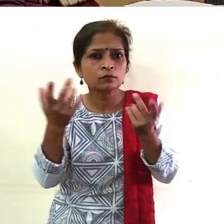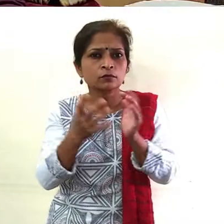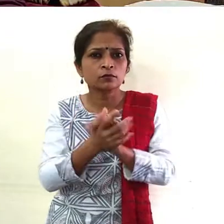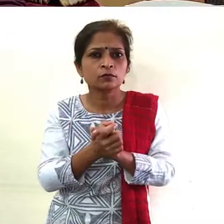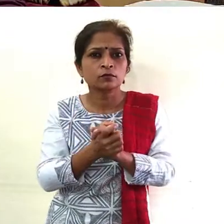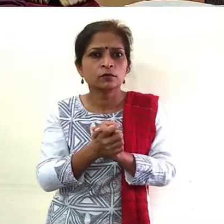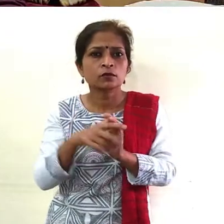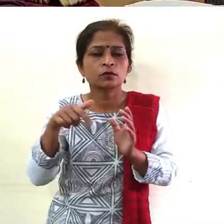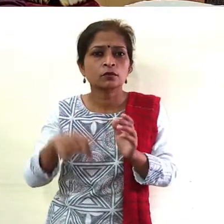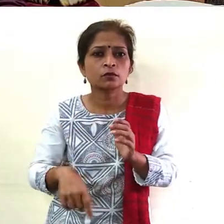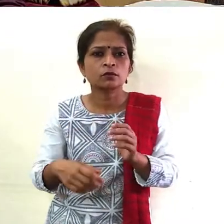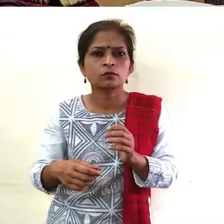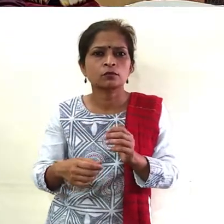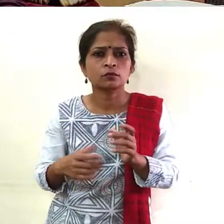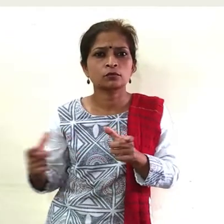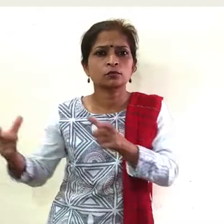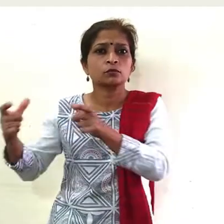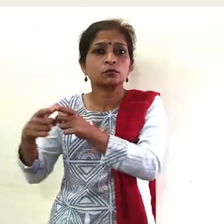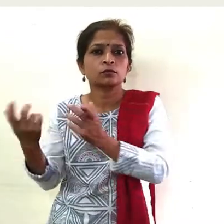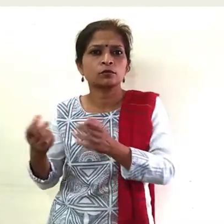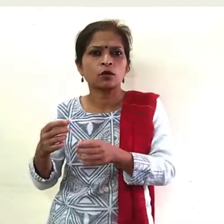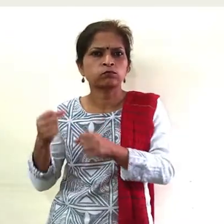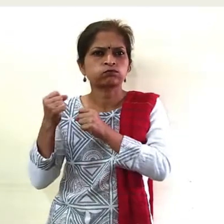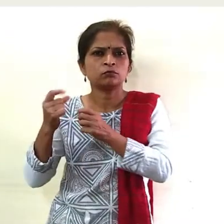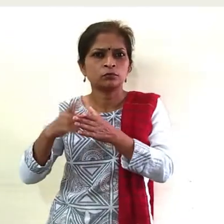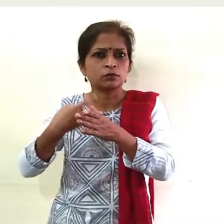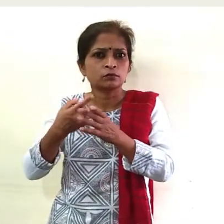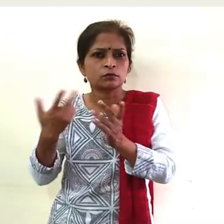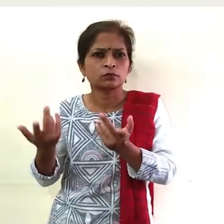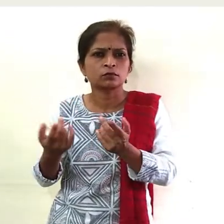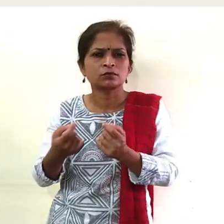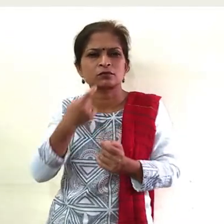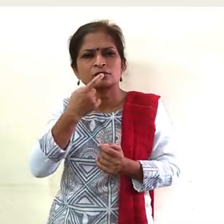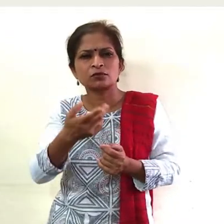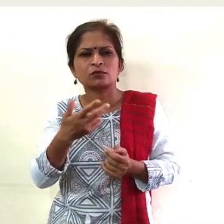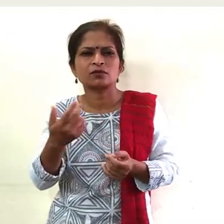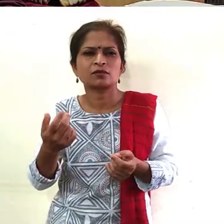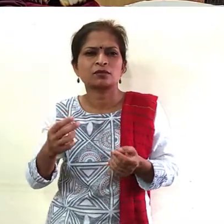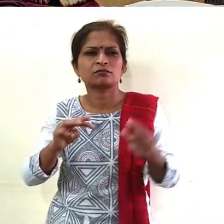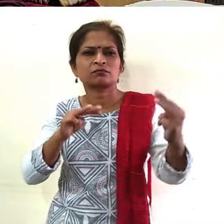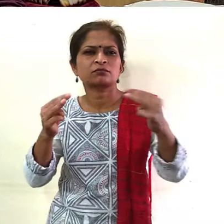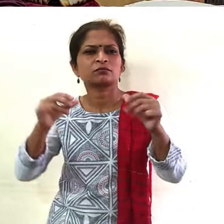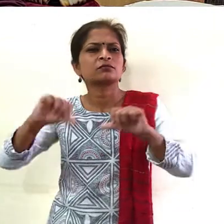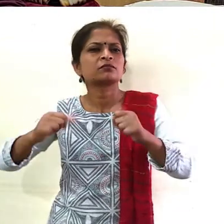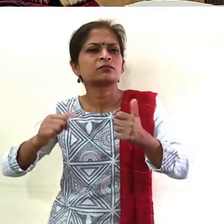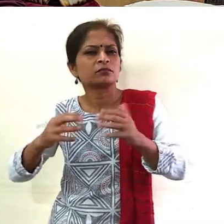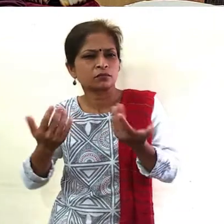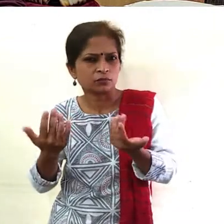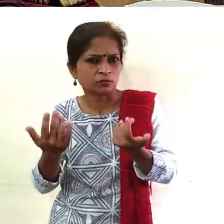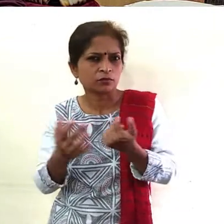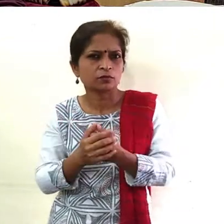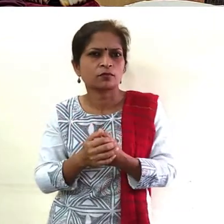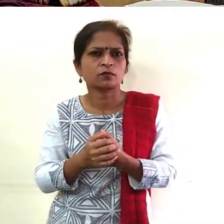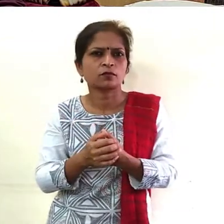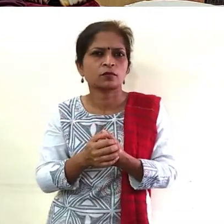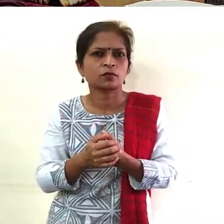उनके बुजुर्ग जामवंत सबसे बुजुर्ग थे, वो बोलते हैं कि युद्ध में तो हार जीत चलता रहता है।